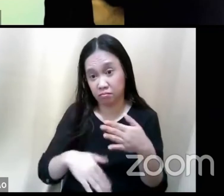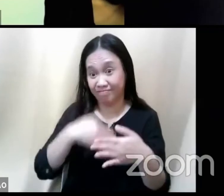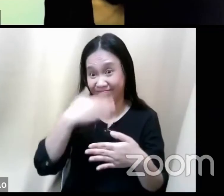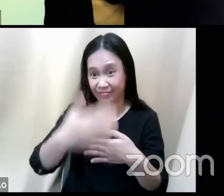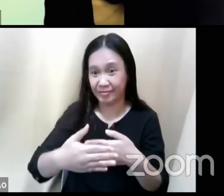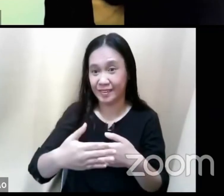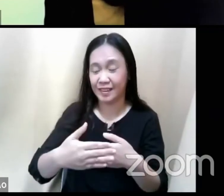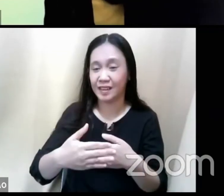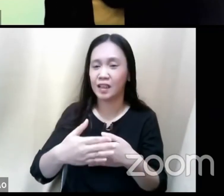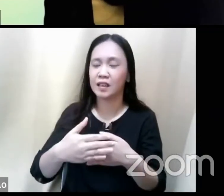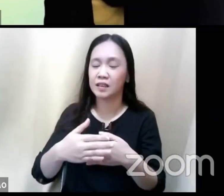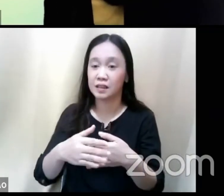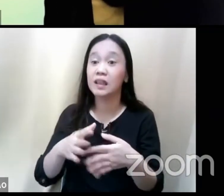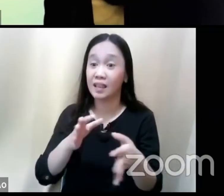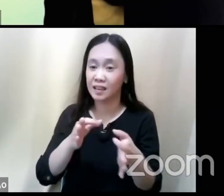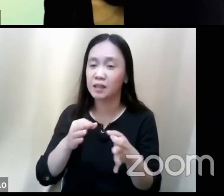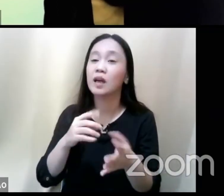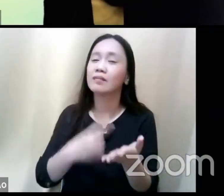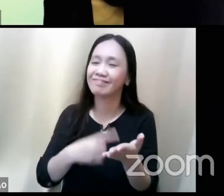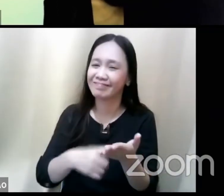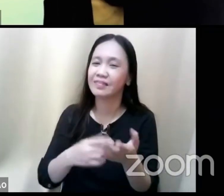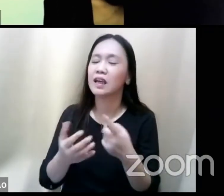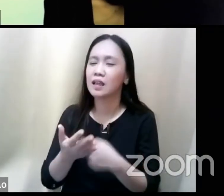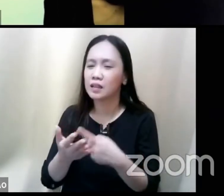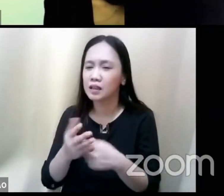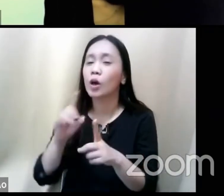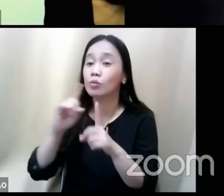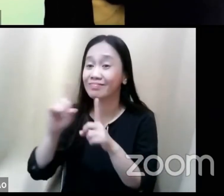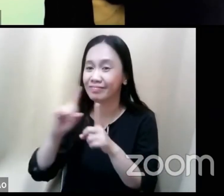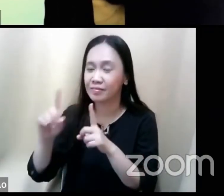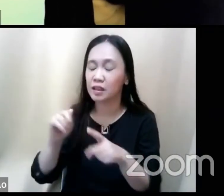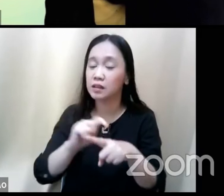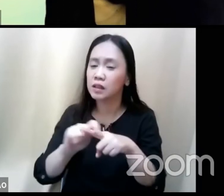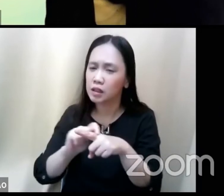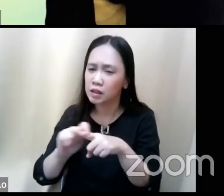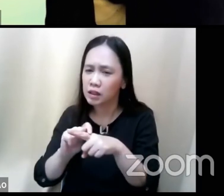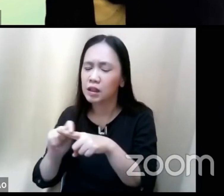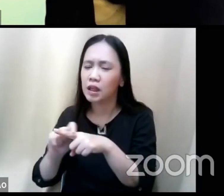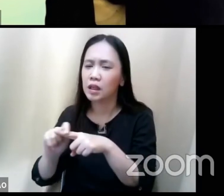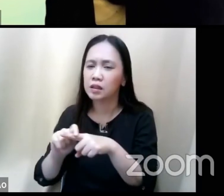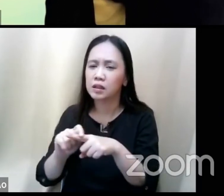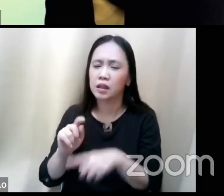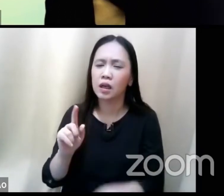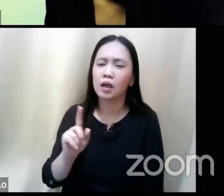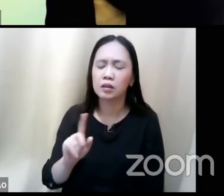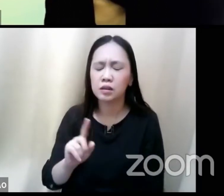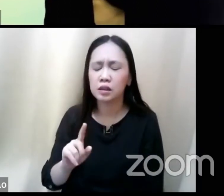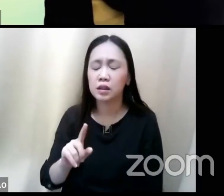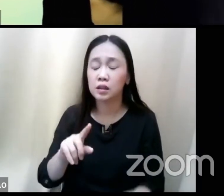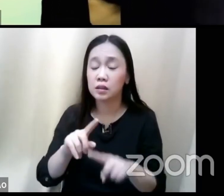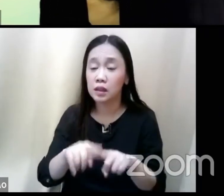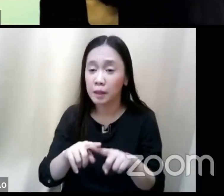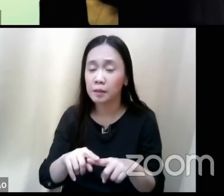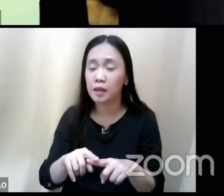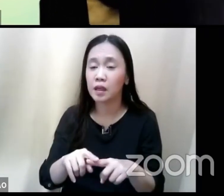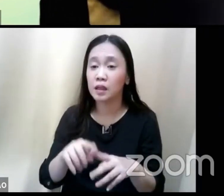ating pag-uusapan. Yan talaga yung iti-train, no? I-identify natin ang specific condition, no, ng